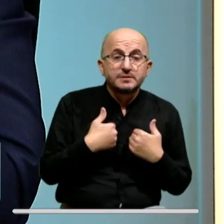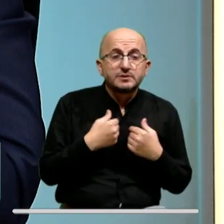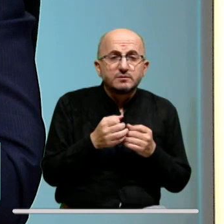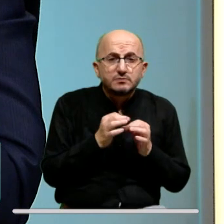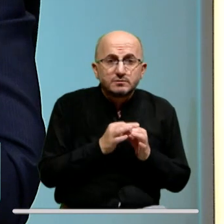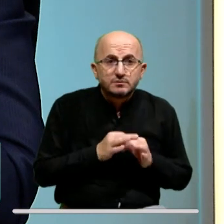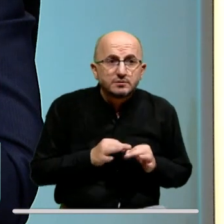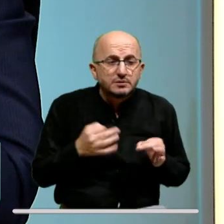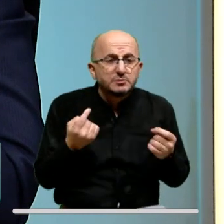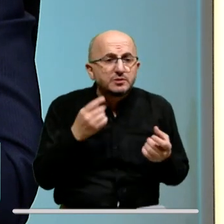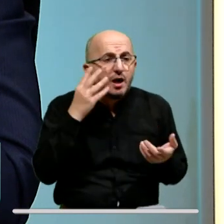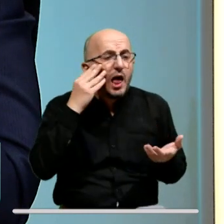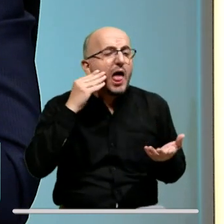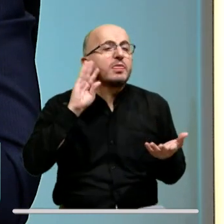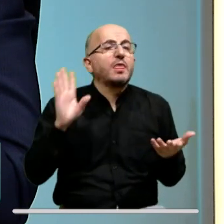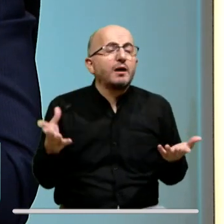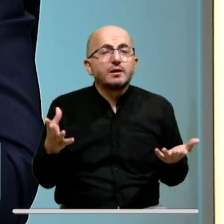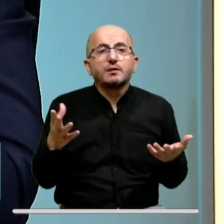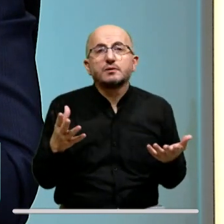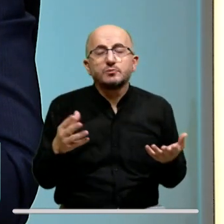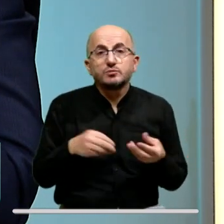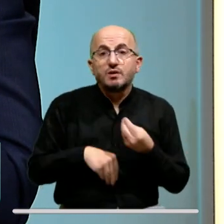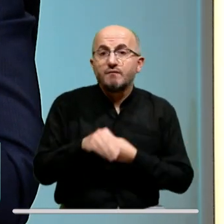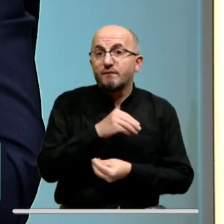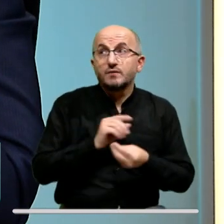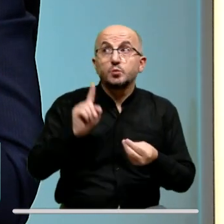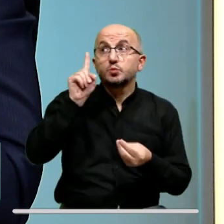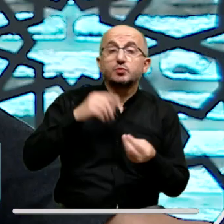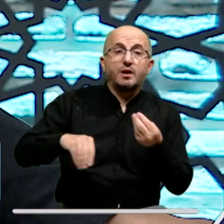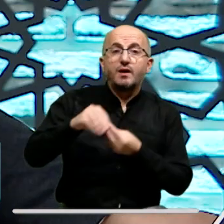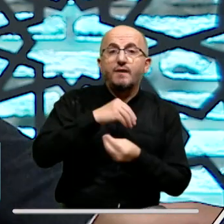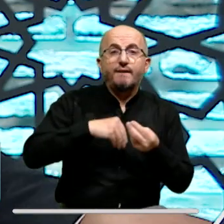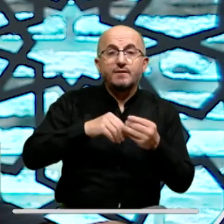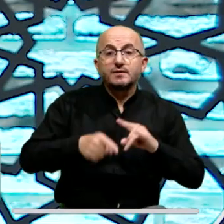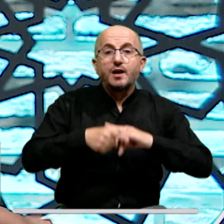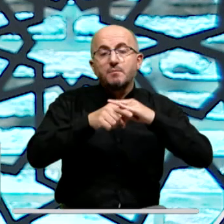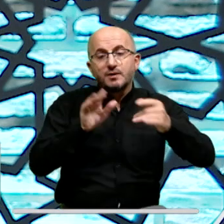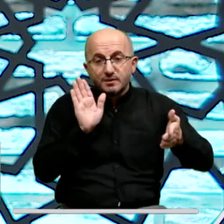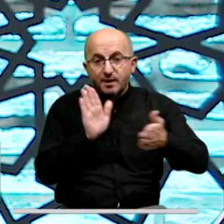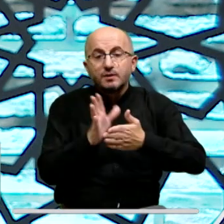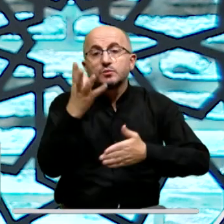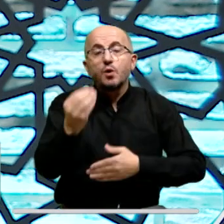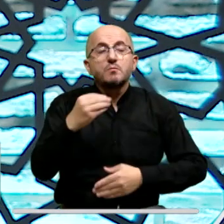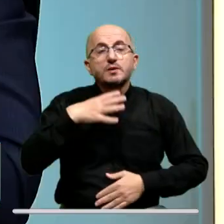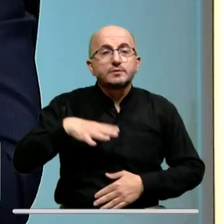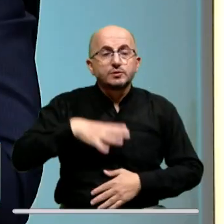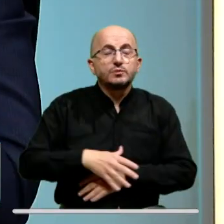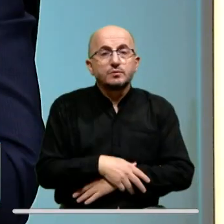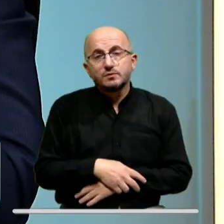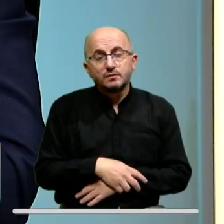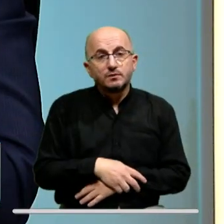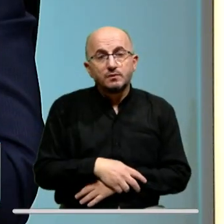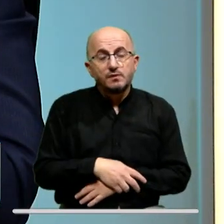hiçbir şey anlamıyoruz tavaftan diyor. Hiçbir şey anlamıyoruz. Kabe-i Muazzama'ya da yakın olmak istiyorlar. Evet, Kabe-i Muazzama'ya da yakın olmak